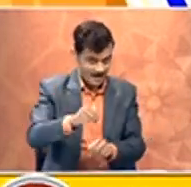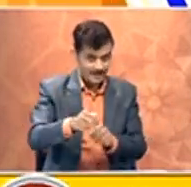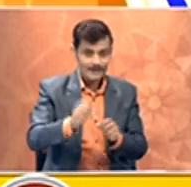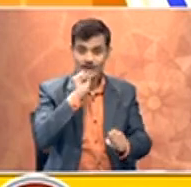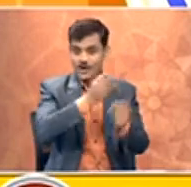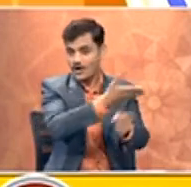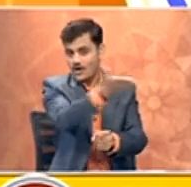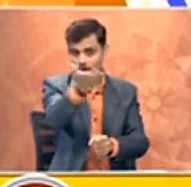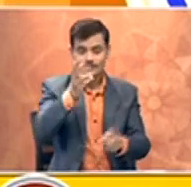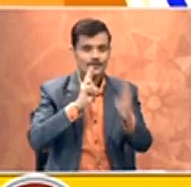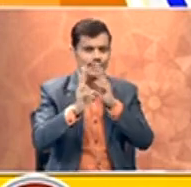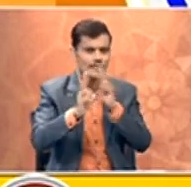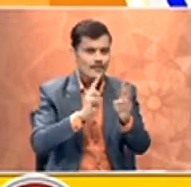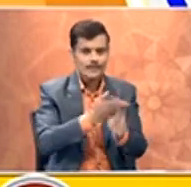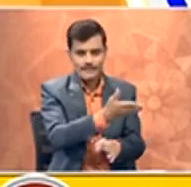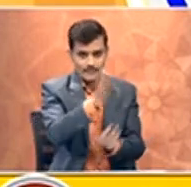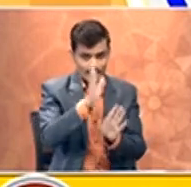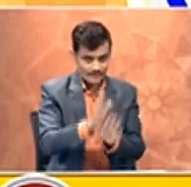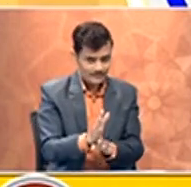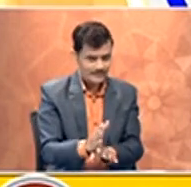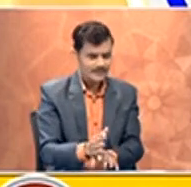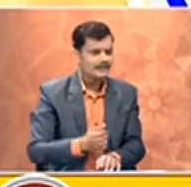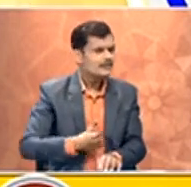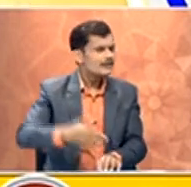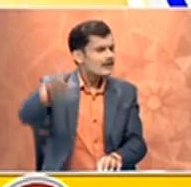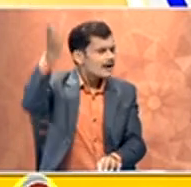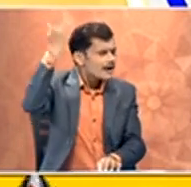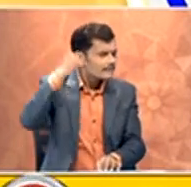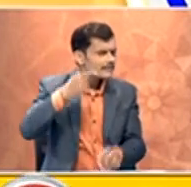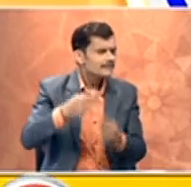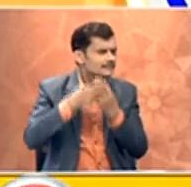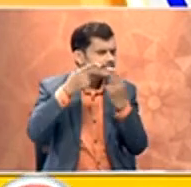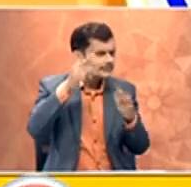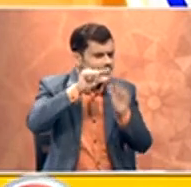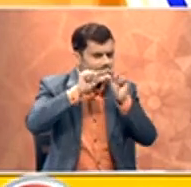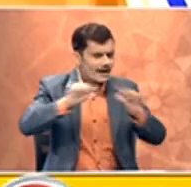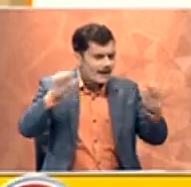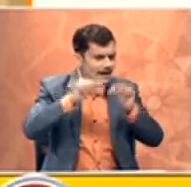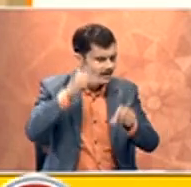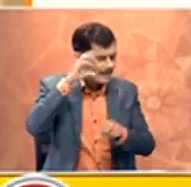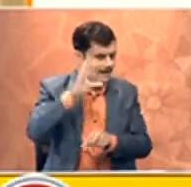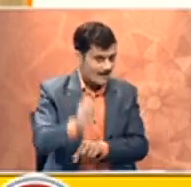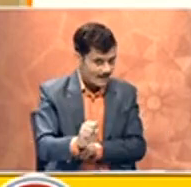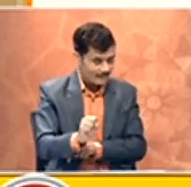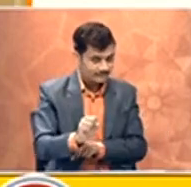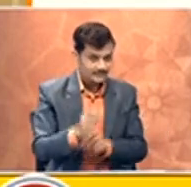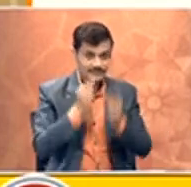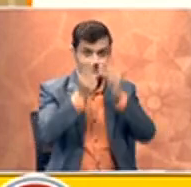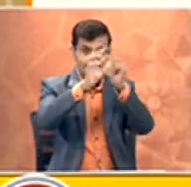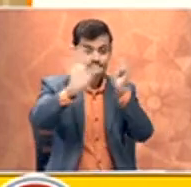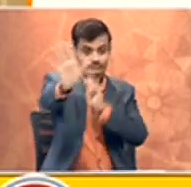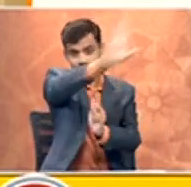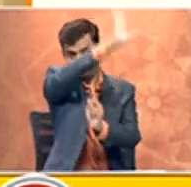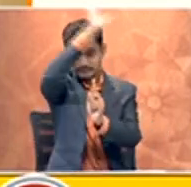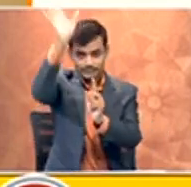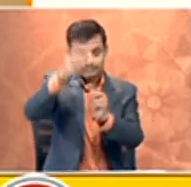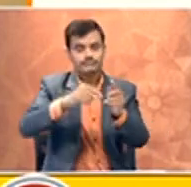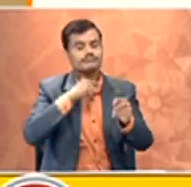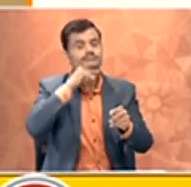बात कर रहा हूं तो एक पुरानी मेरी कविता की कुछ पंक्तियां याद आ रही हैं। आसमान में सिर